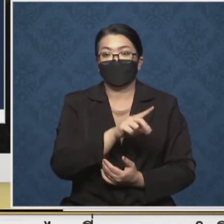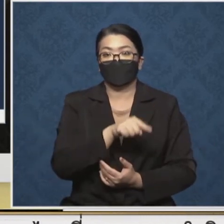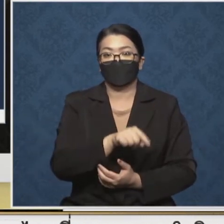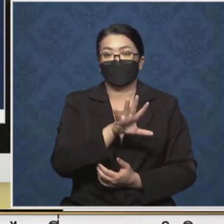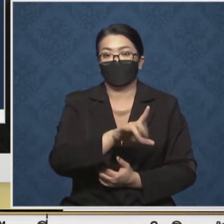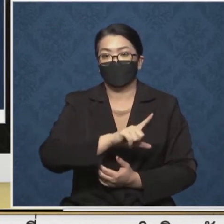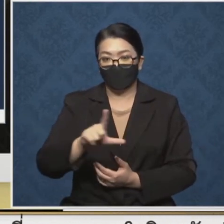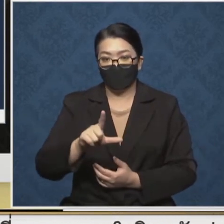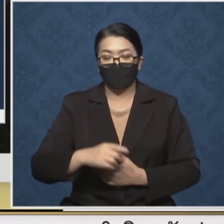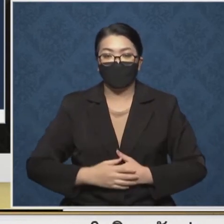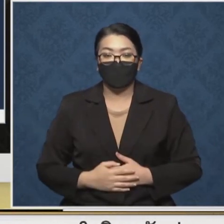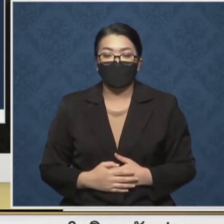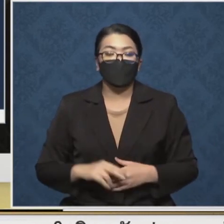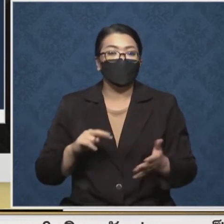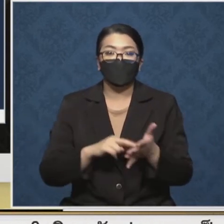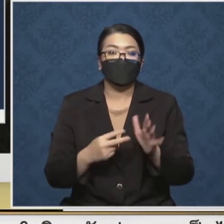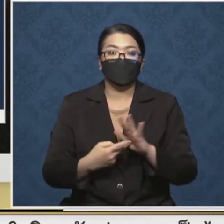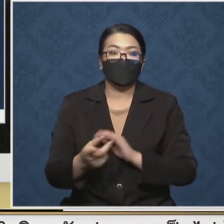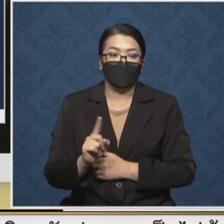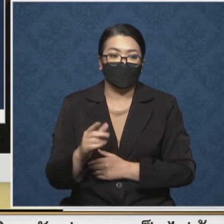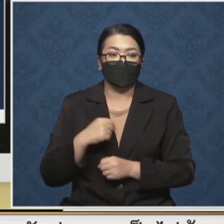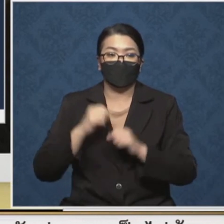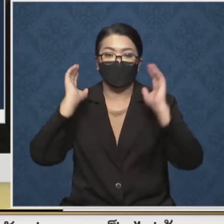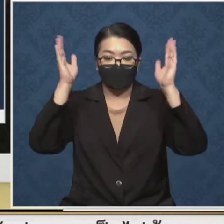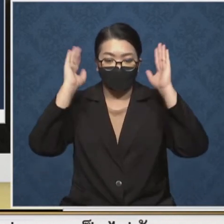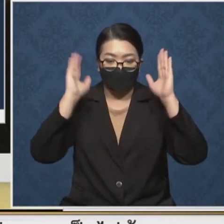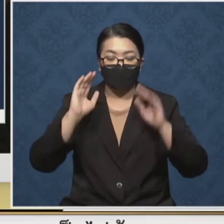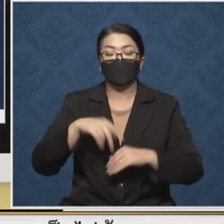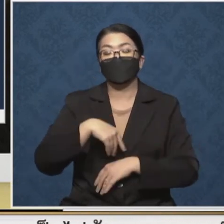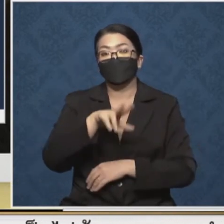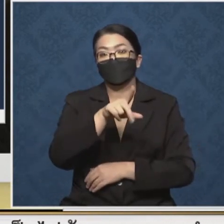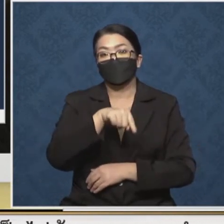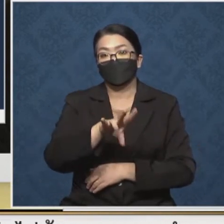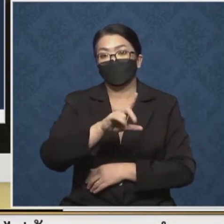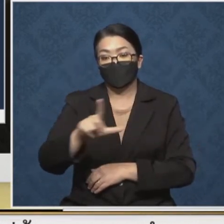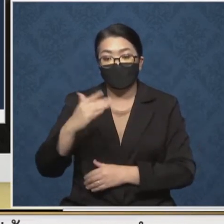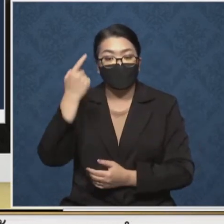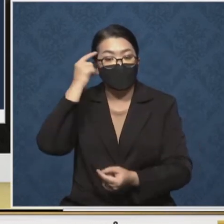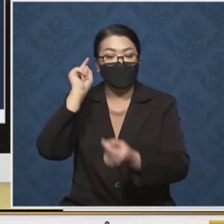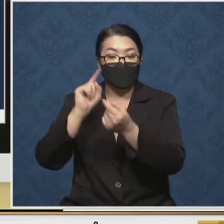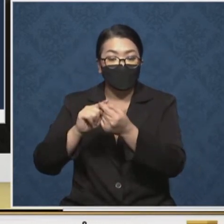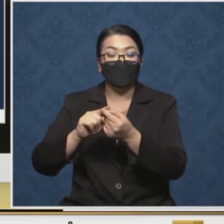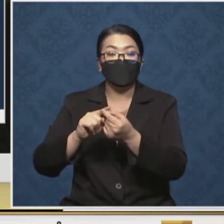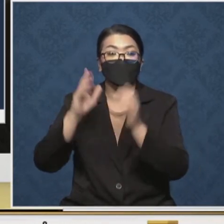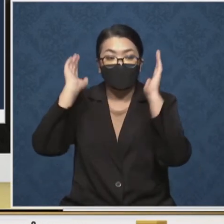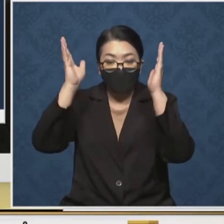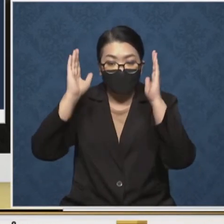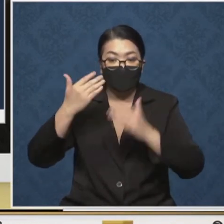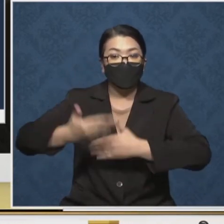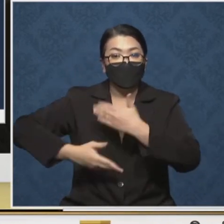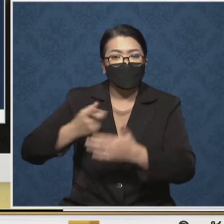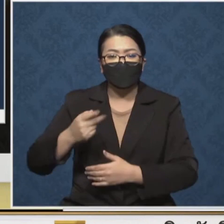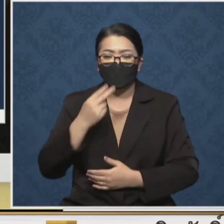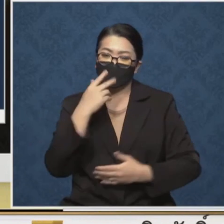ล้าน บาท lackedายความวใช้เงินคำโครษณะ 3.7 ล้าน บาทแต่ตั้งเป้าขายไว้ 2.5้าน บาทนี่เปเรื่อง